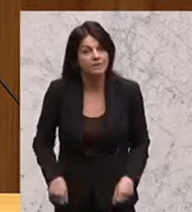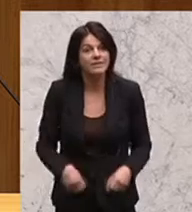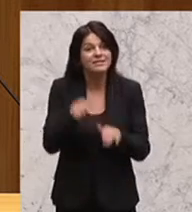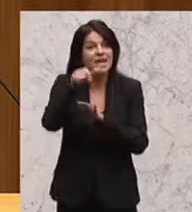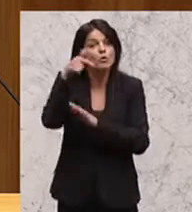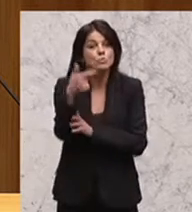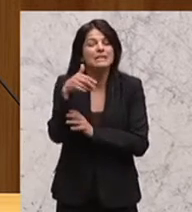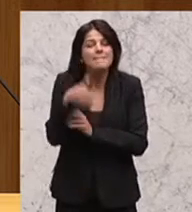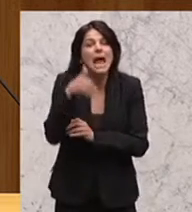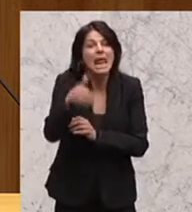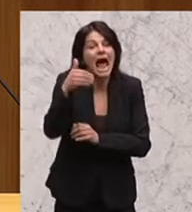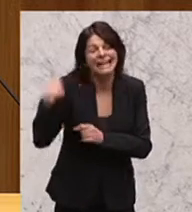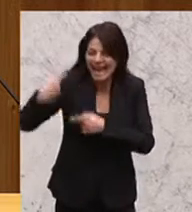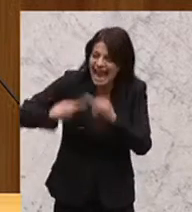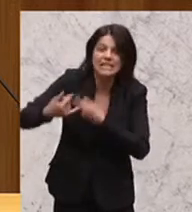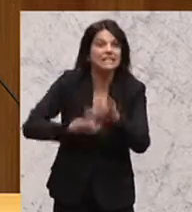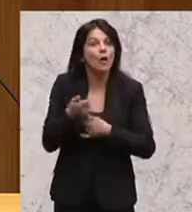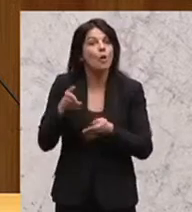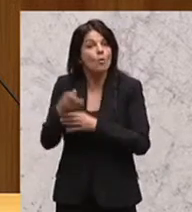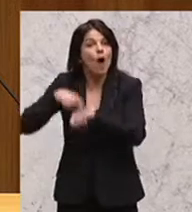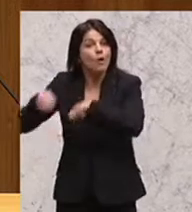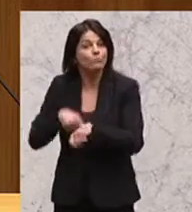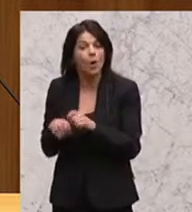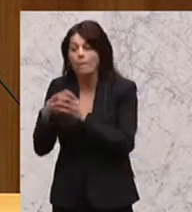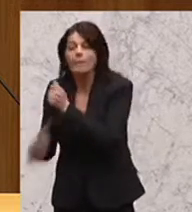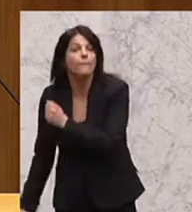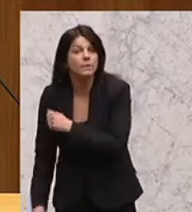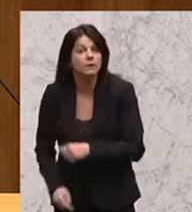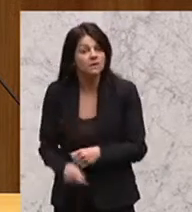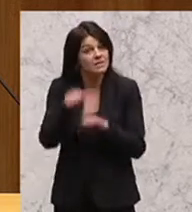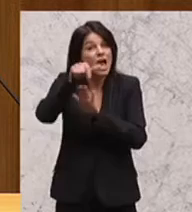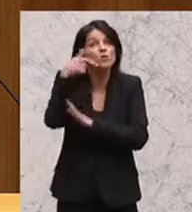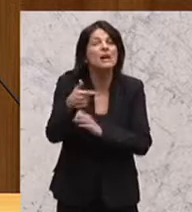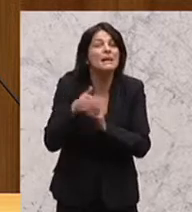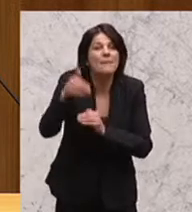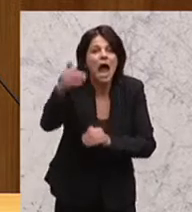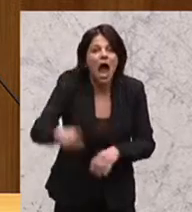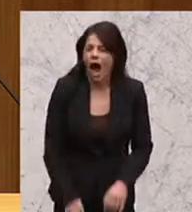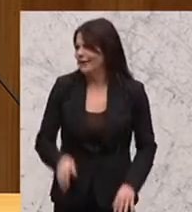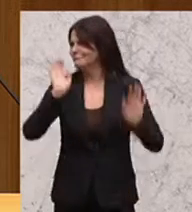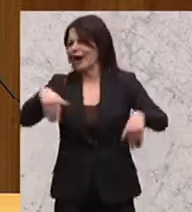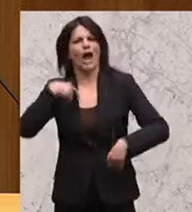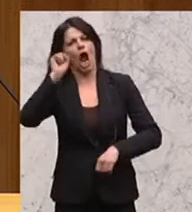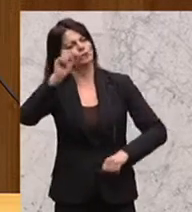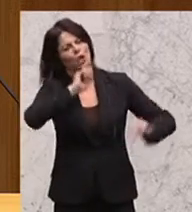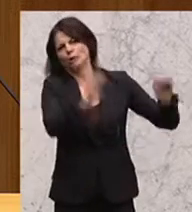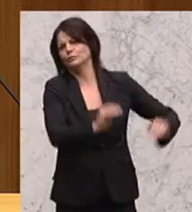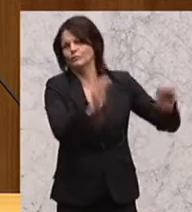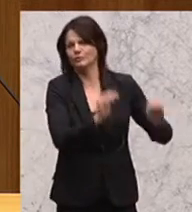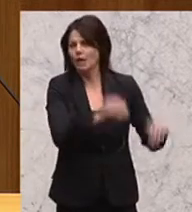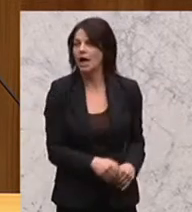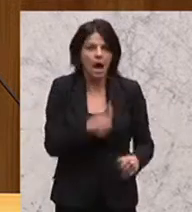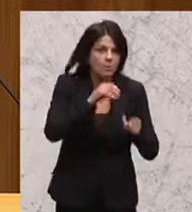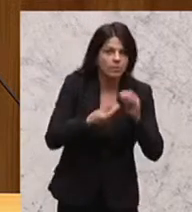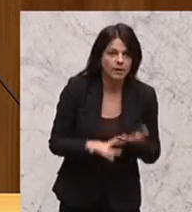26 Milliarden jedes Jahr gehen durch Korruption verloren in diesem Land. 26 Milliarden, da könnten wir uns viele Steuersenkungen leisten.